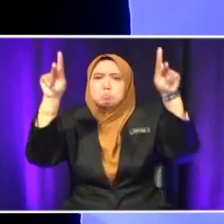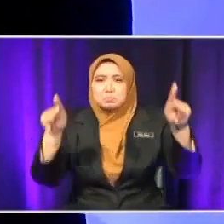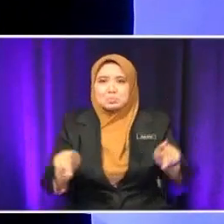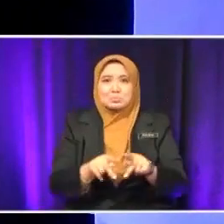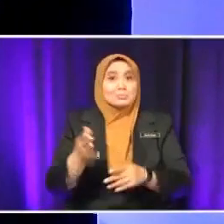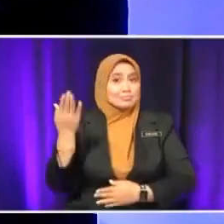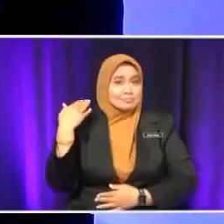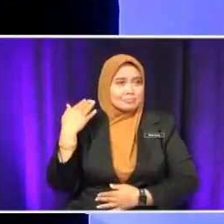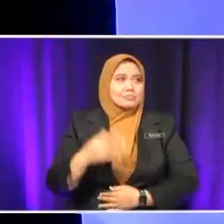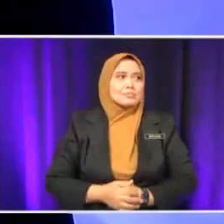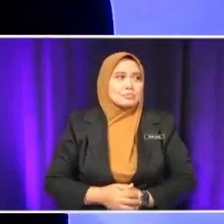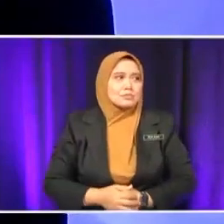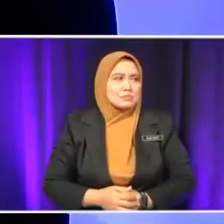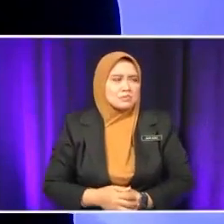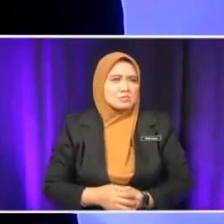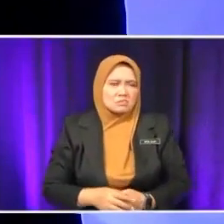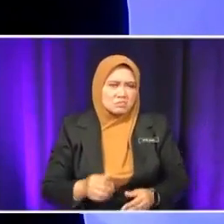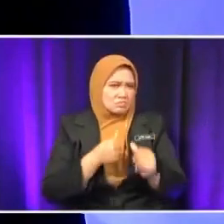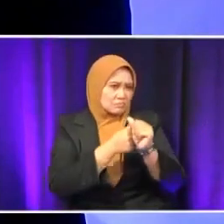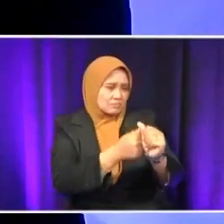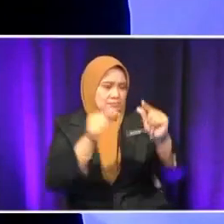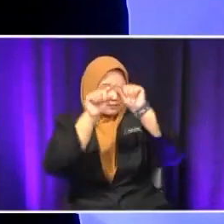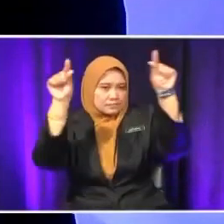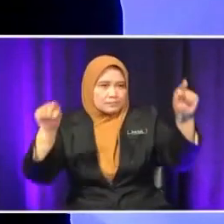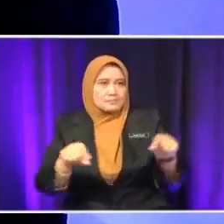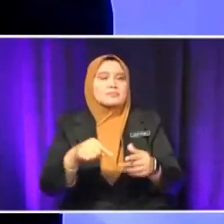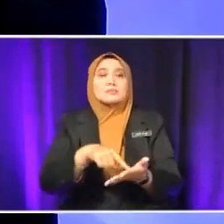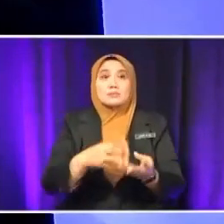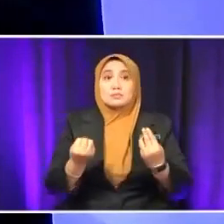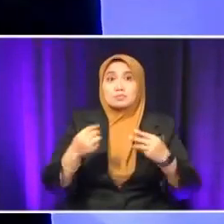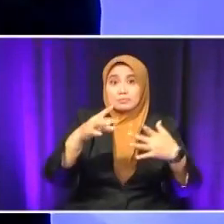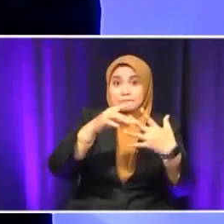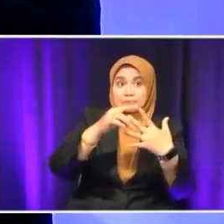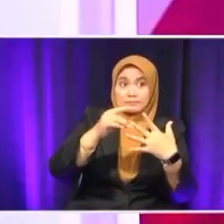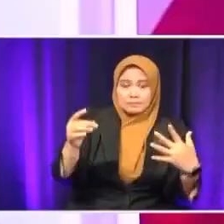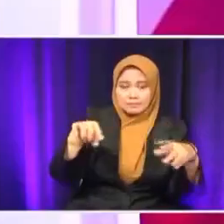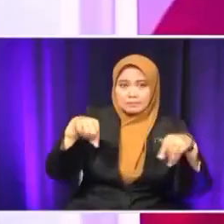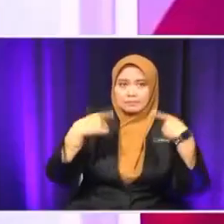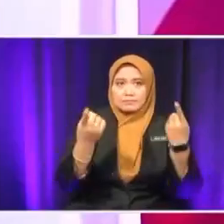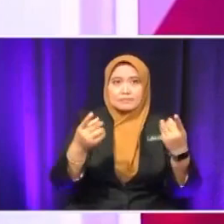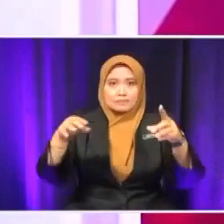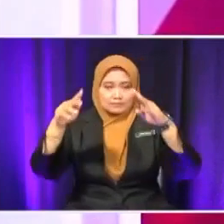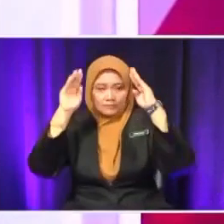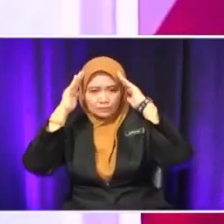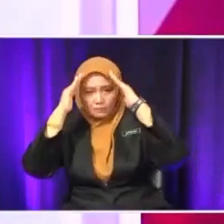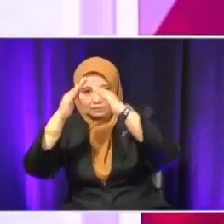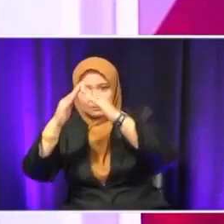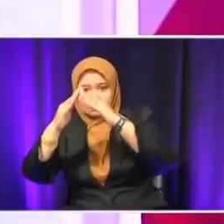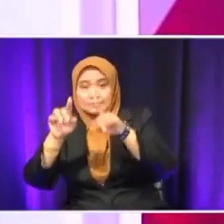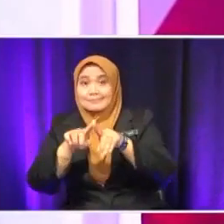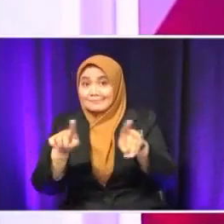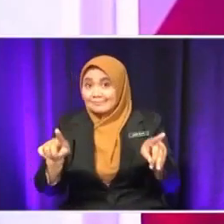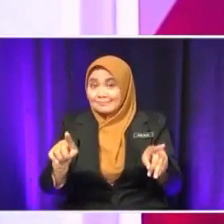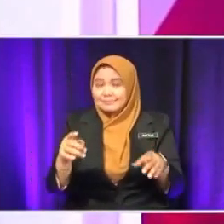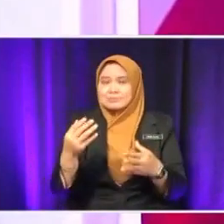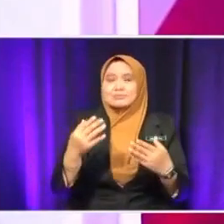tu. Kalau kita ikut graf ni, saya nak pergi Kuantan lah cikgu. 3 jam je. Okey, boleh pergi Kuantan. Tapi hati-hati dengan cuaca